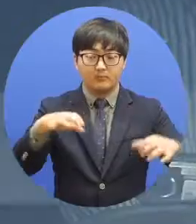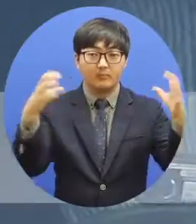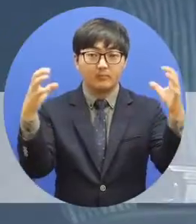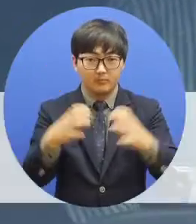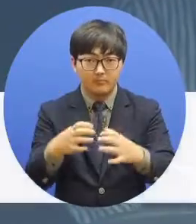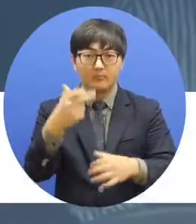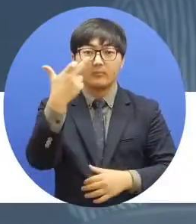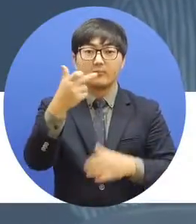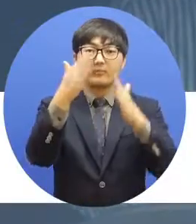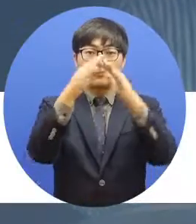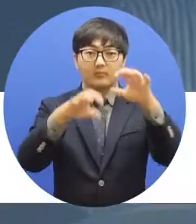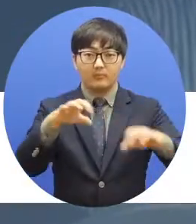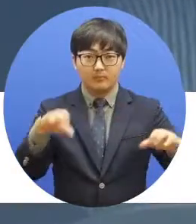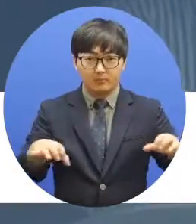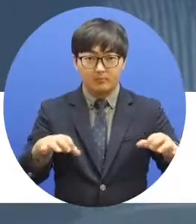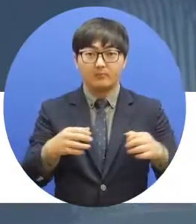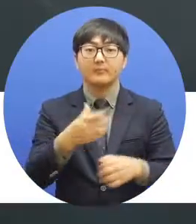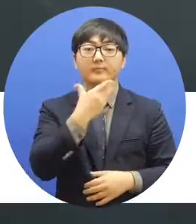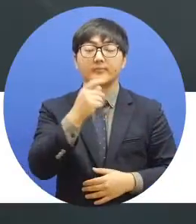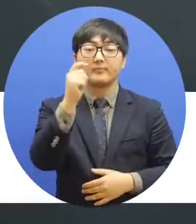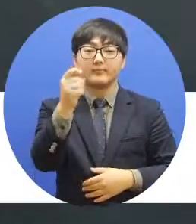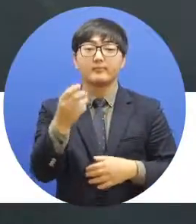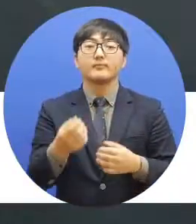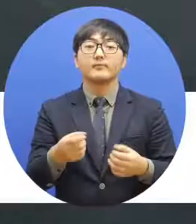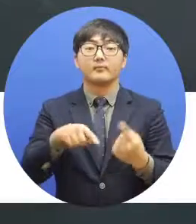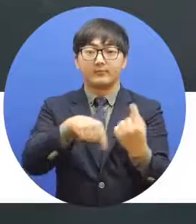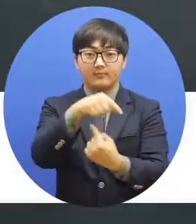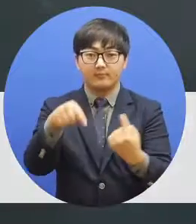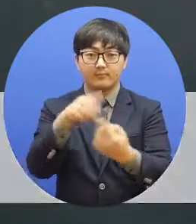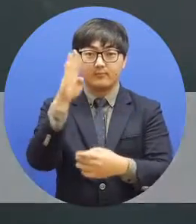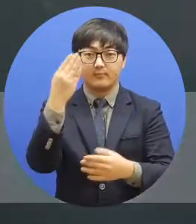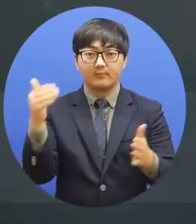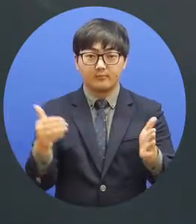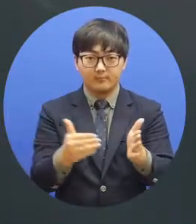마을을 포함해 총 17개 마을에 행복택시를 운행하게 됐습니다.